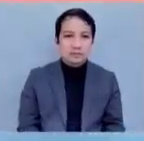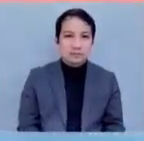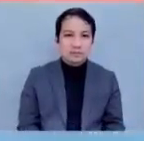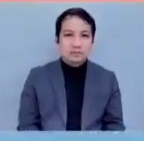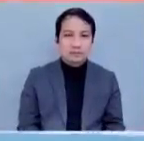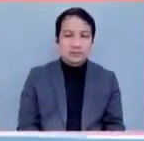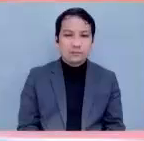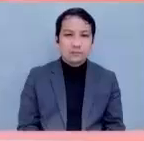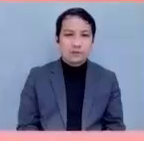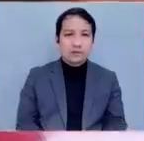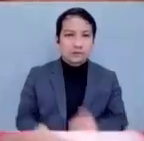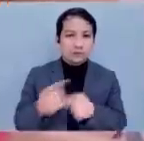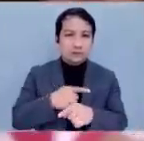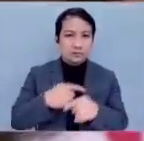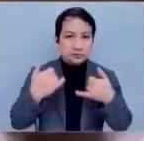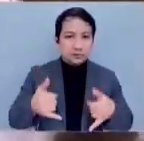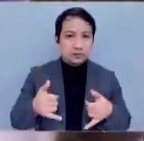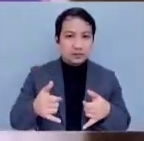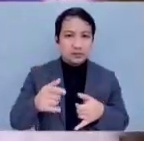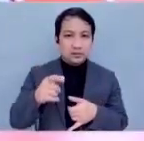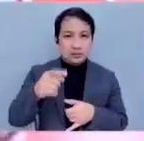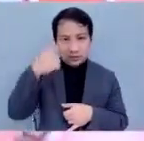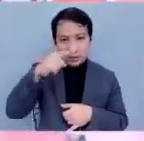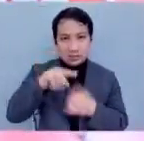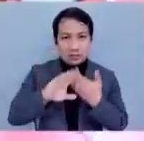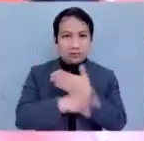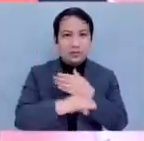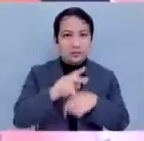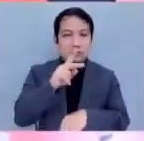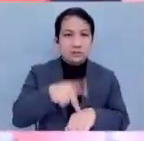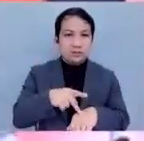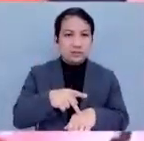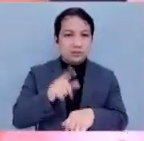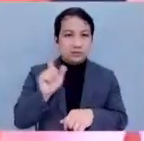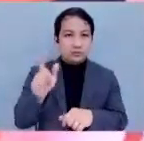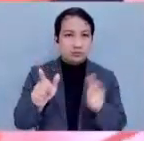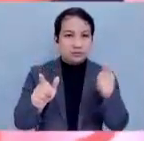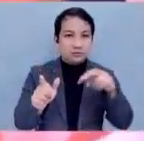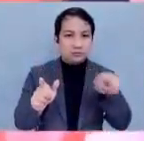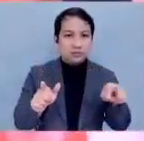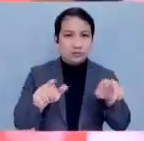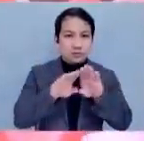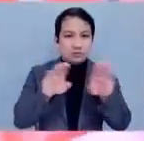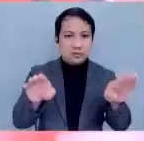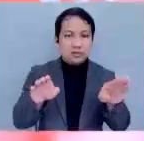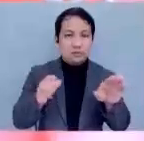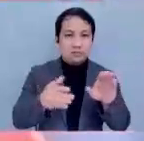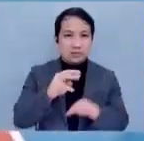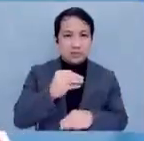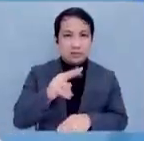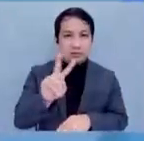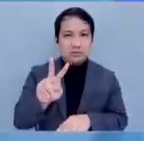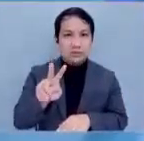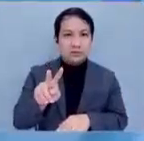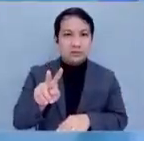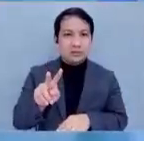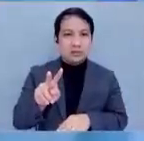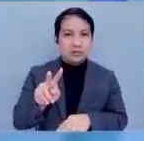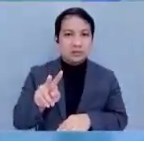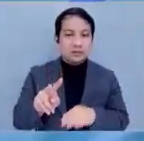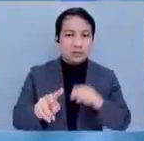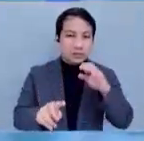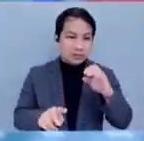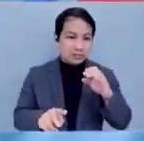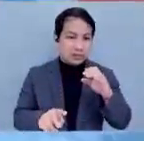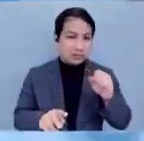Mula sa paglalaro sa Thailand, nagbabalik sa Pilipinas si 2022 Open Conference Finals MVP Ced Domingo. Pero sa pagkakataon